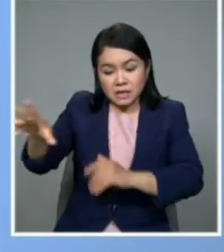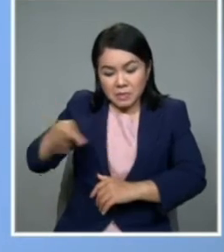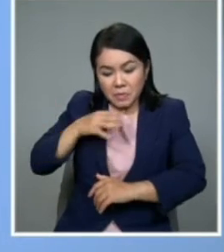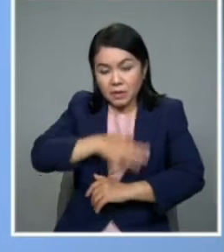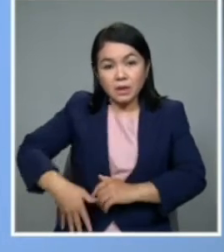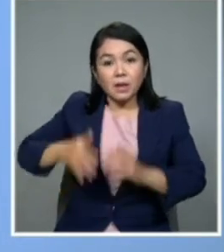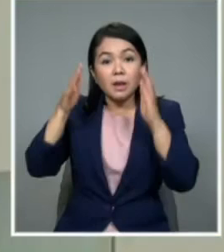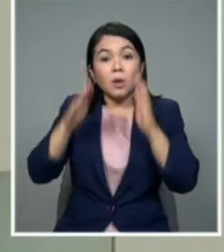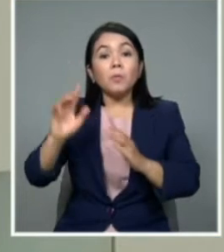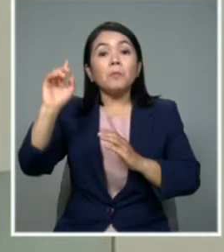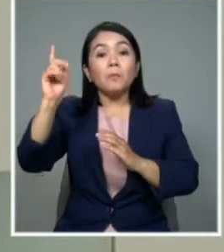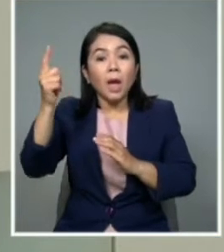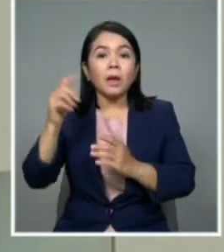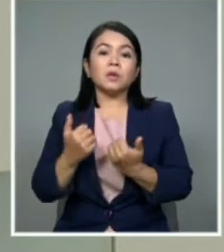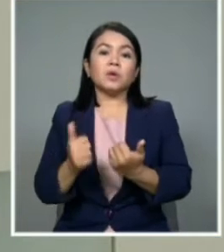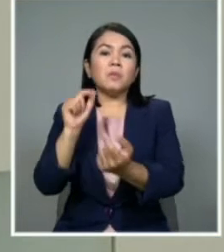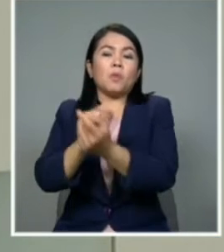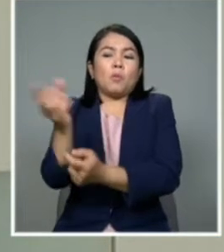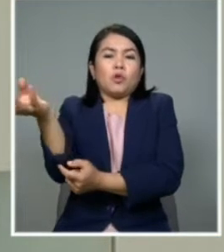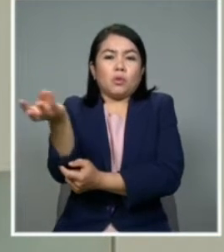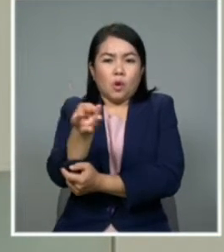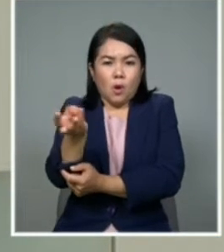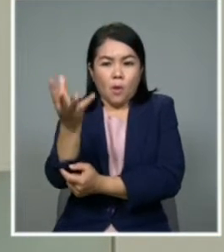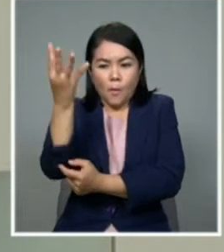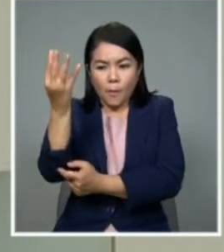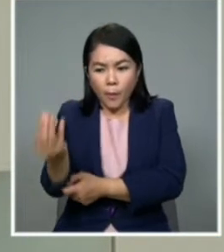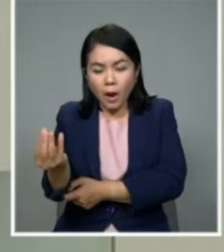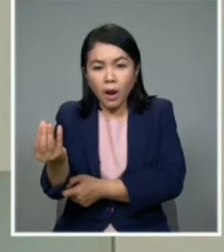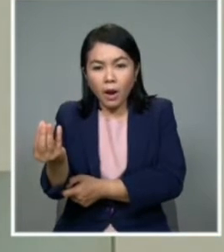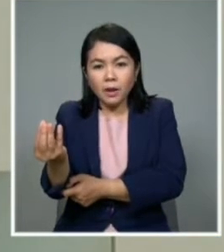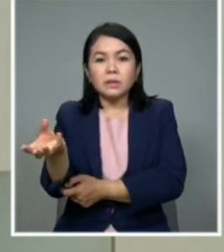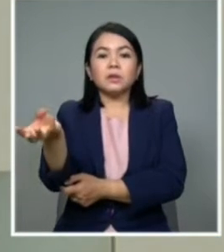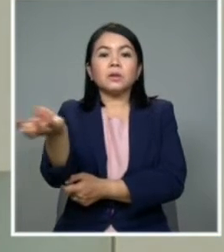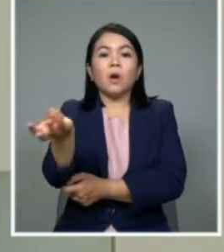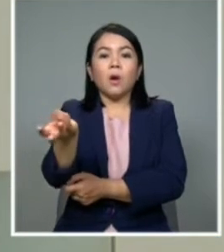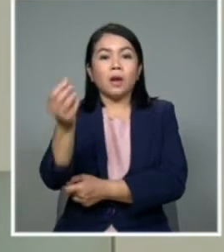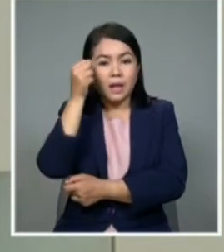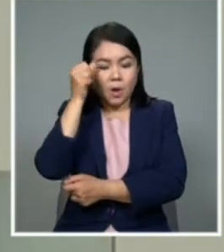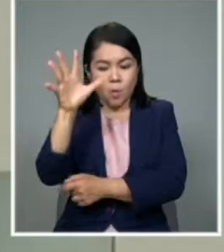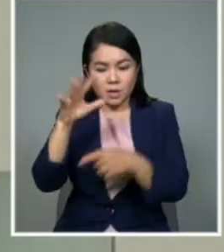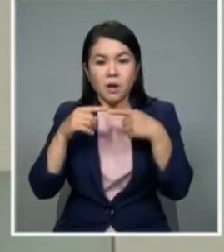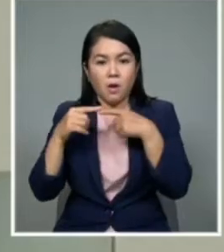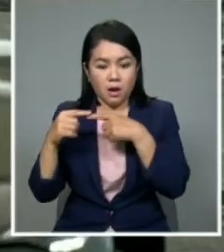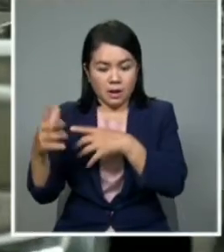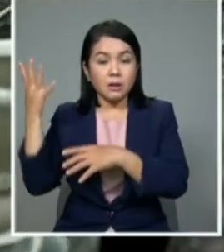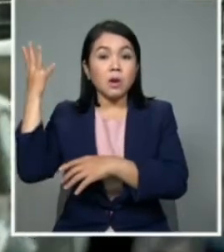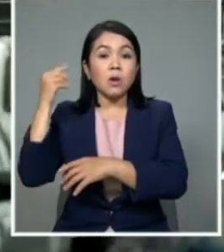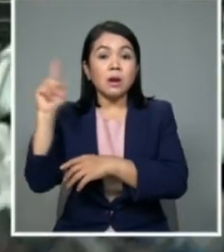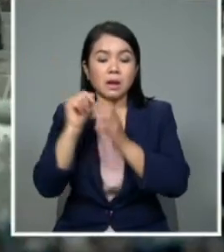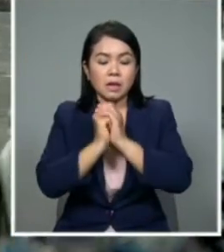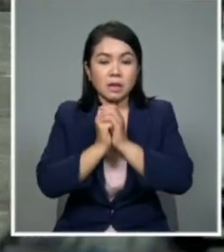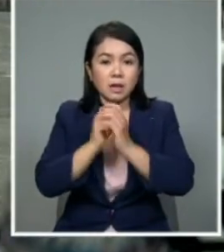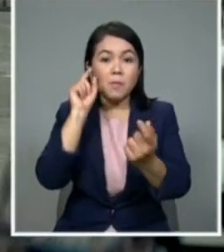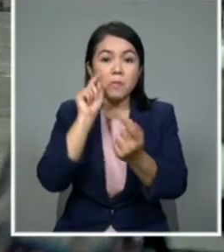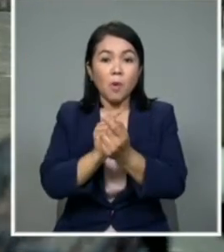อนนี้เนี่ยผู้ติดเชื้อในจีนลดน้อยลงจริงๆนะคะแล้วเหลือเป็นตัวเลข2หลักเท่านั้นต่อเนื่องเป็นวันที่5แล้วเมื่อวานนี้จีนพบผู้